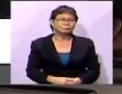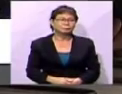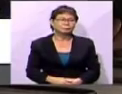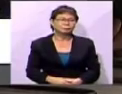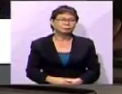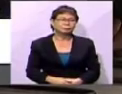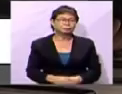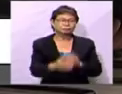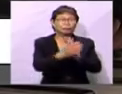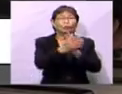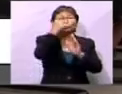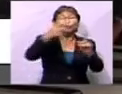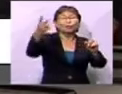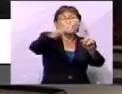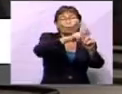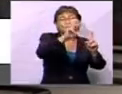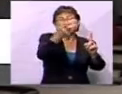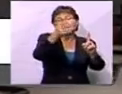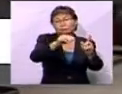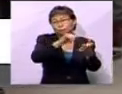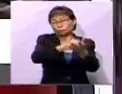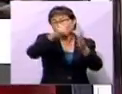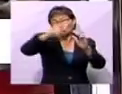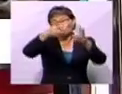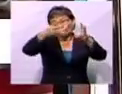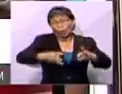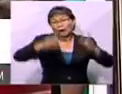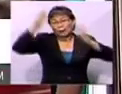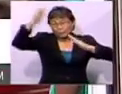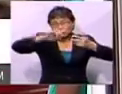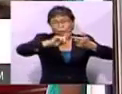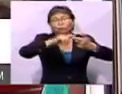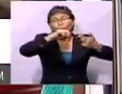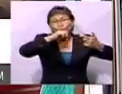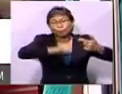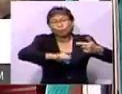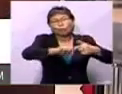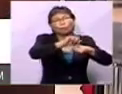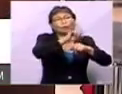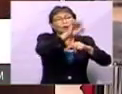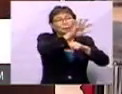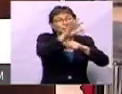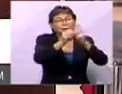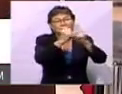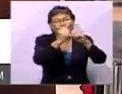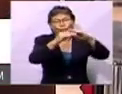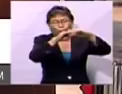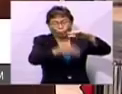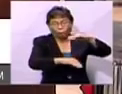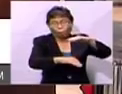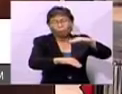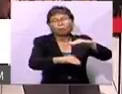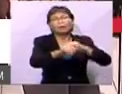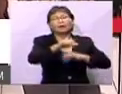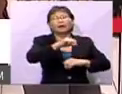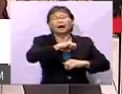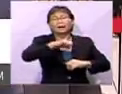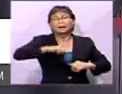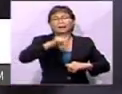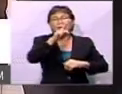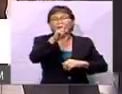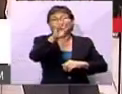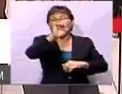Syarat kelayakan untuk memohon skim tersebut mestilah warga negara Malaysia berumur 55 tahun ke bawah, merupakan ahli